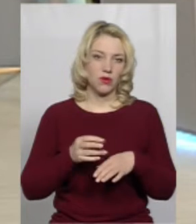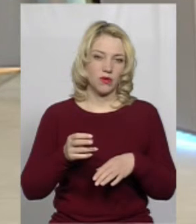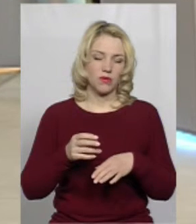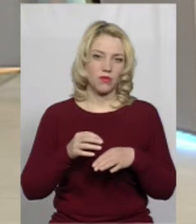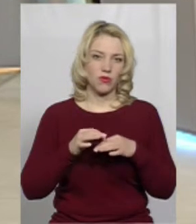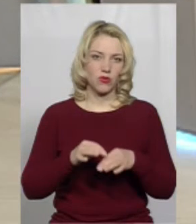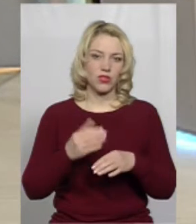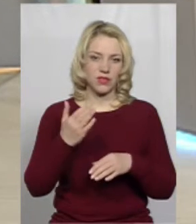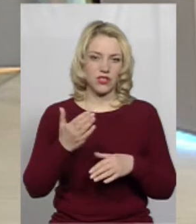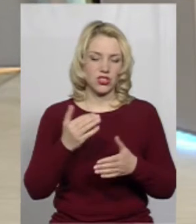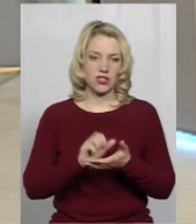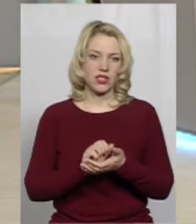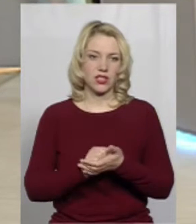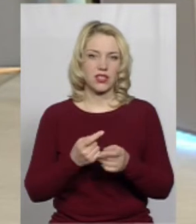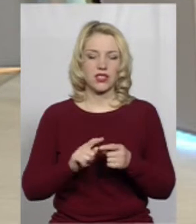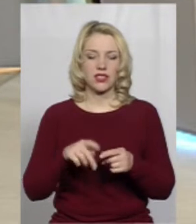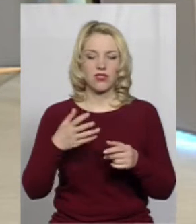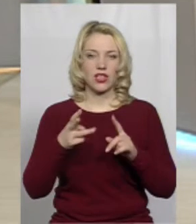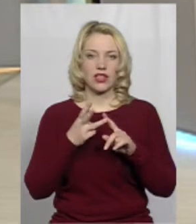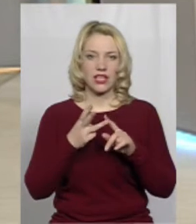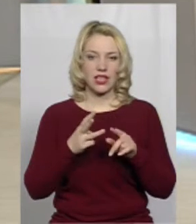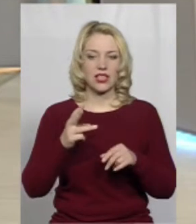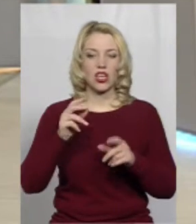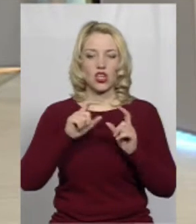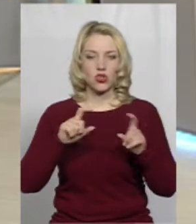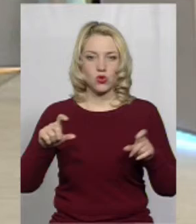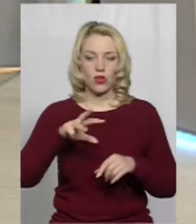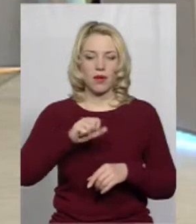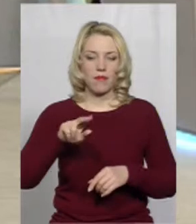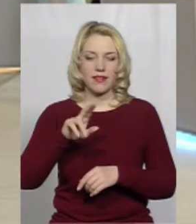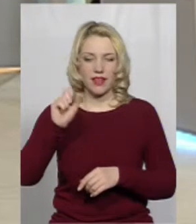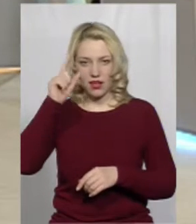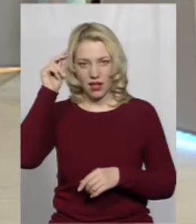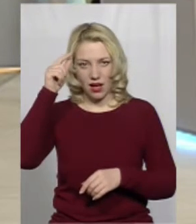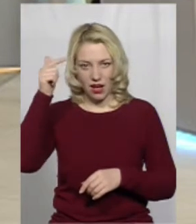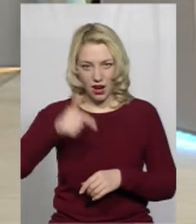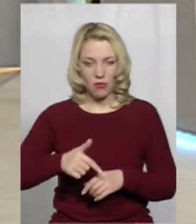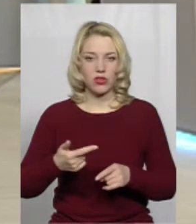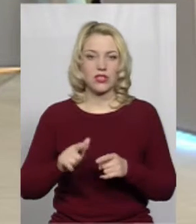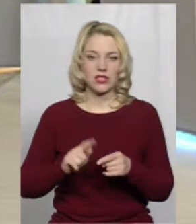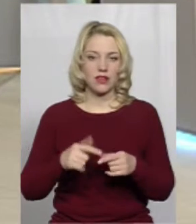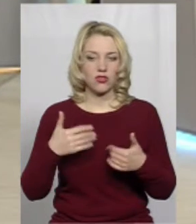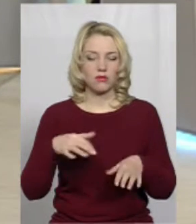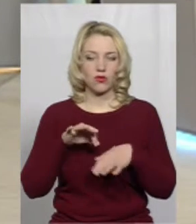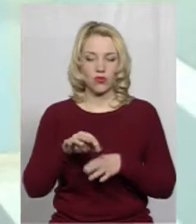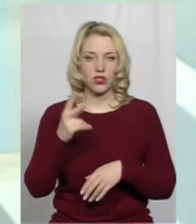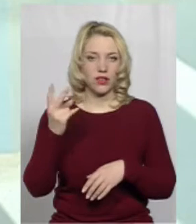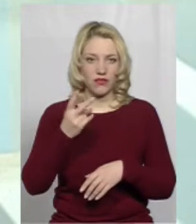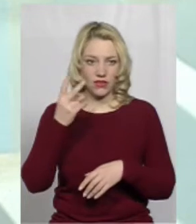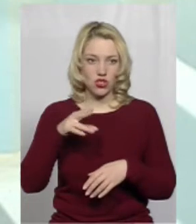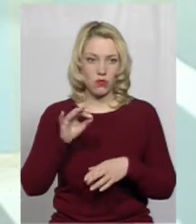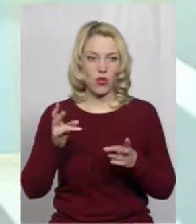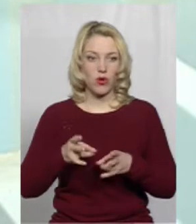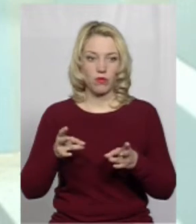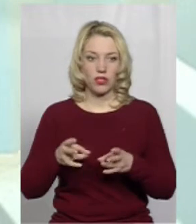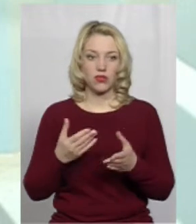заняття? Це вже третя школа медійної грамотності. Так, я її проводила вже двічі. По